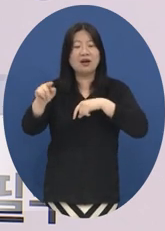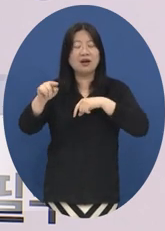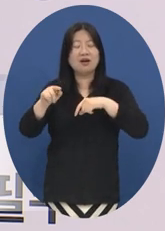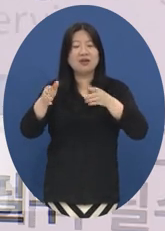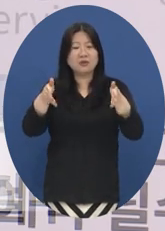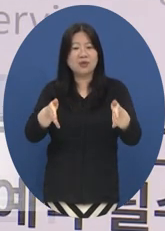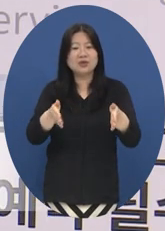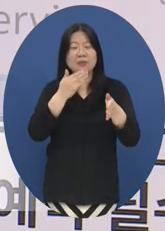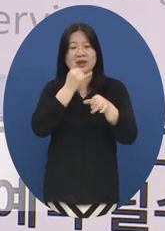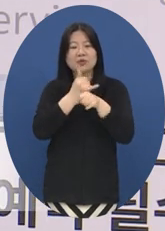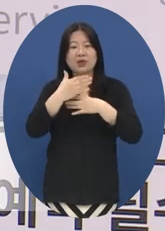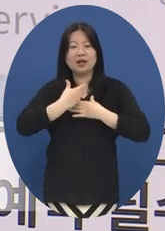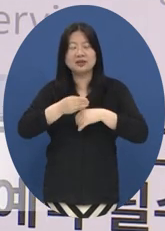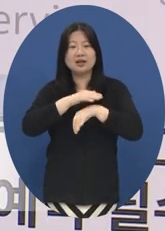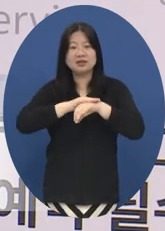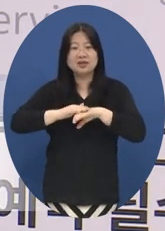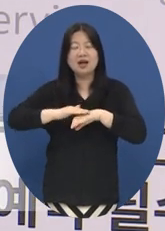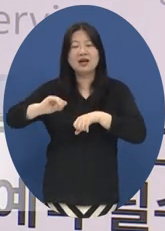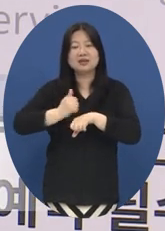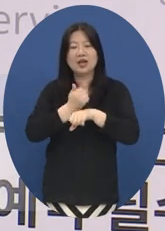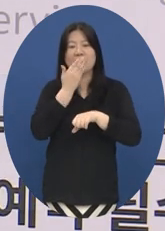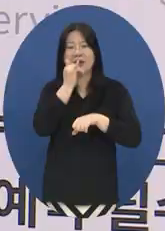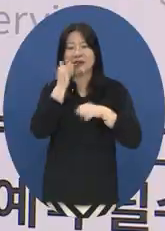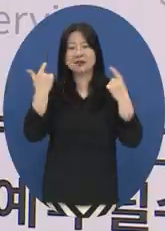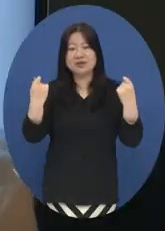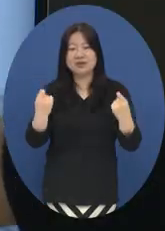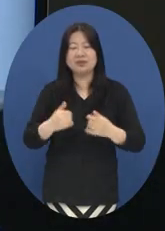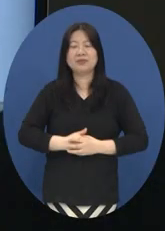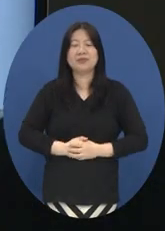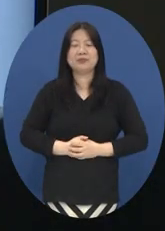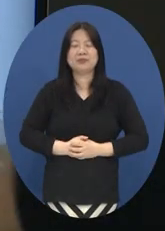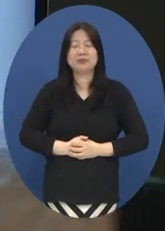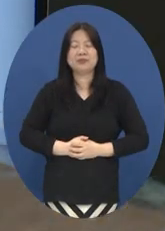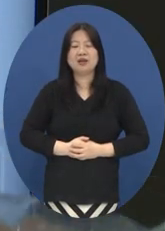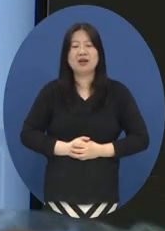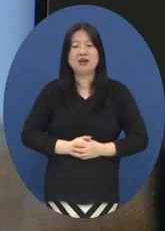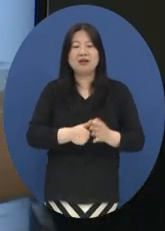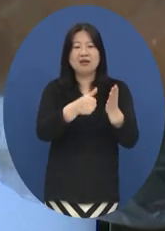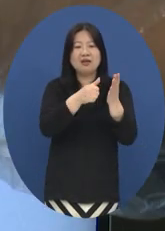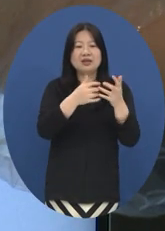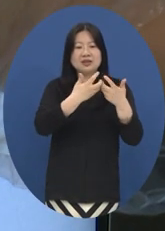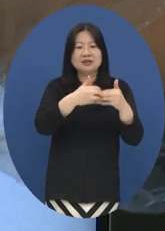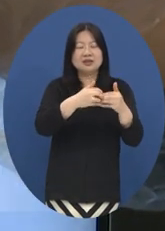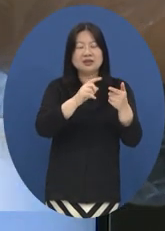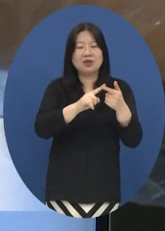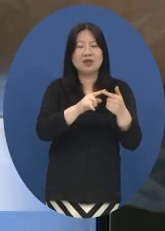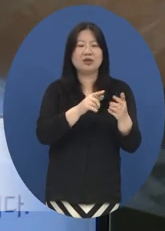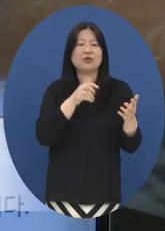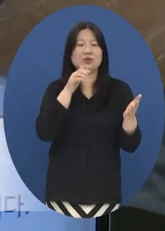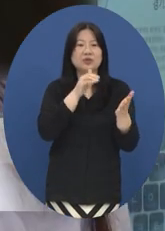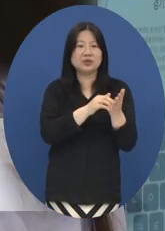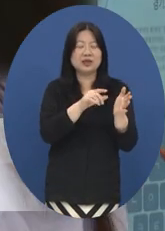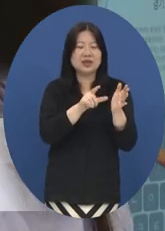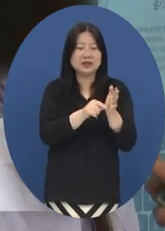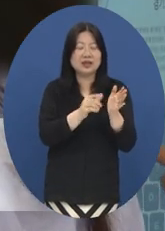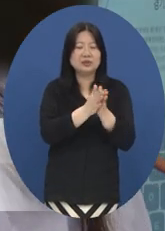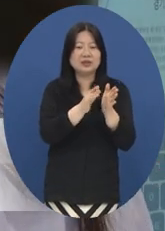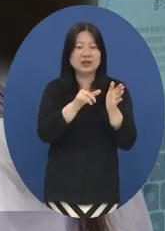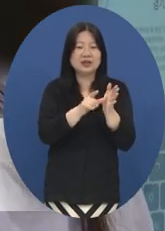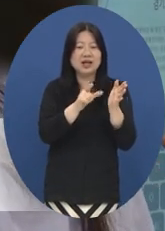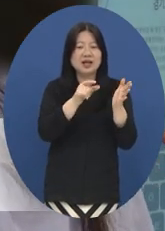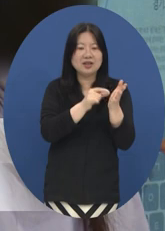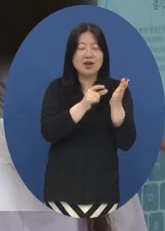주시고 안전하게 잘 가시 쓸것 같아요 발권기 에 도착 쪽과 출발 시간을 입력하면 실시간으로